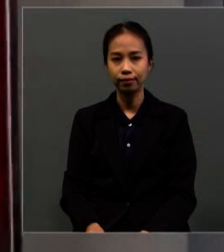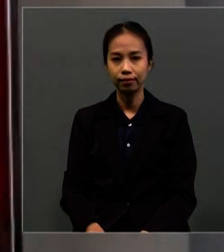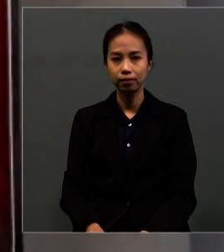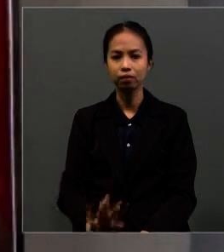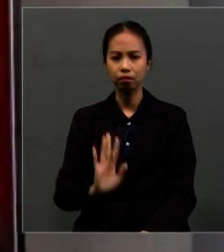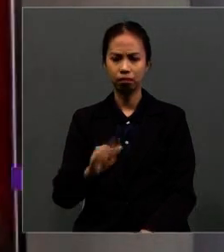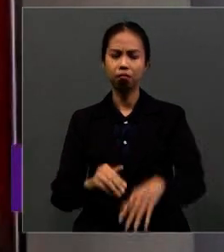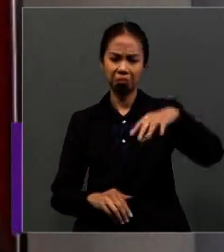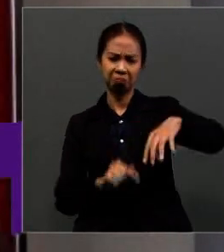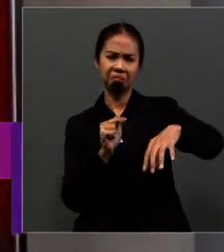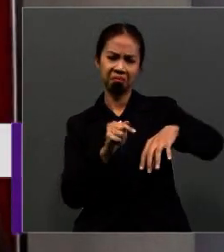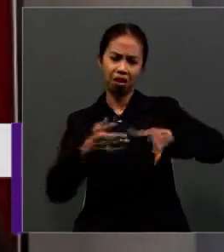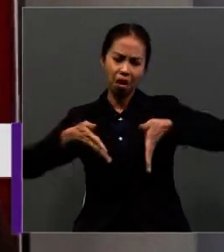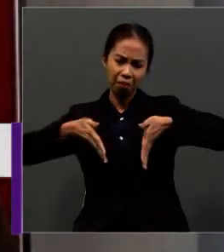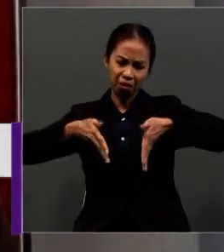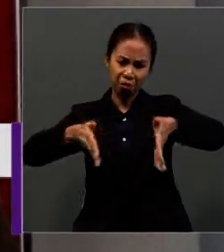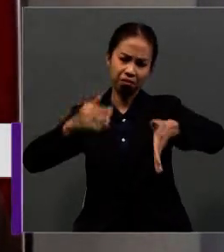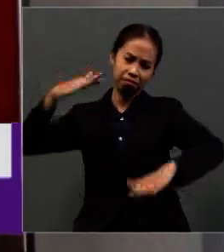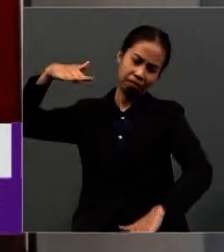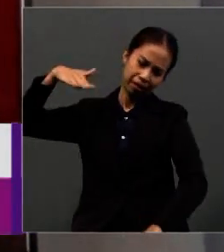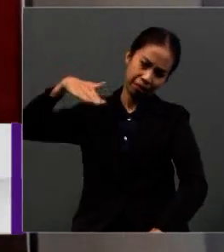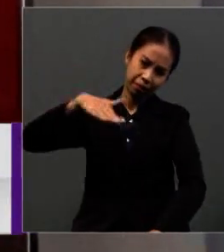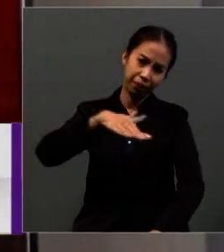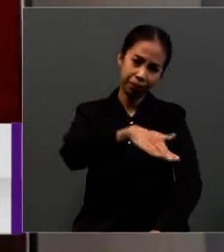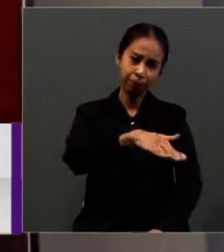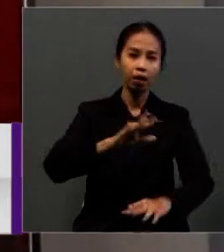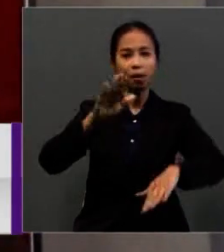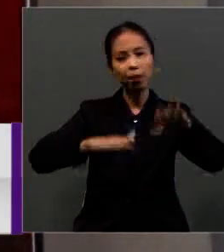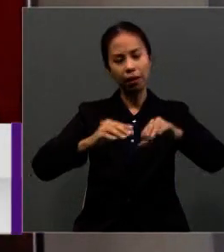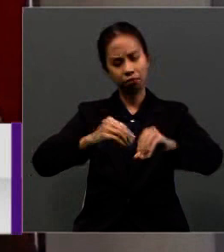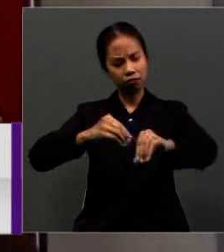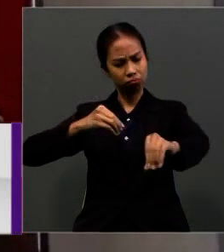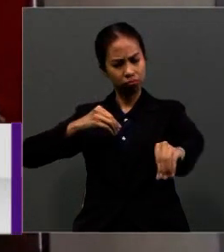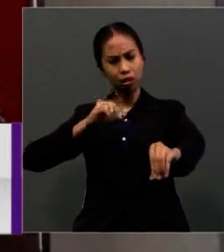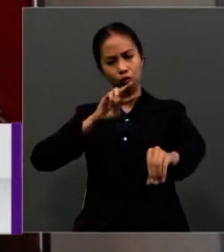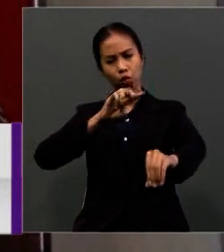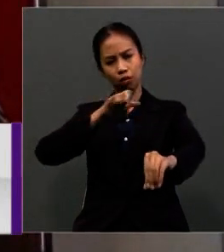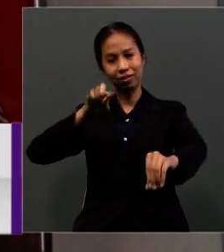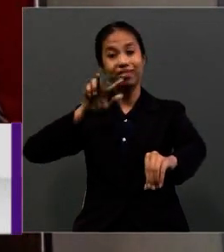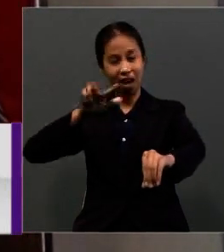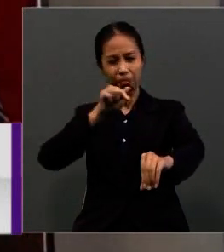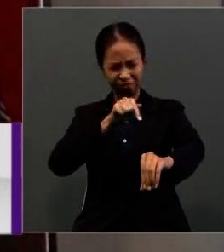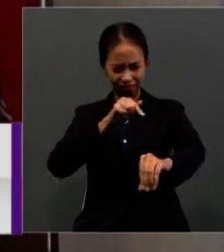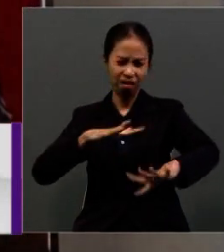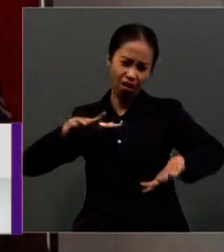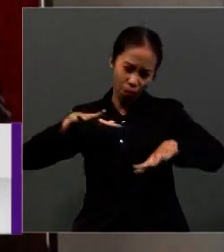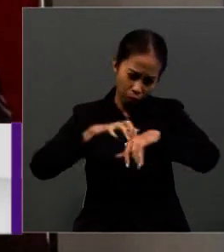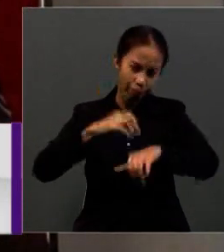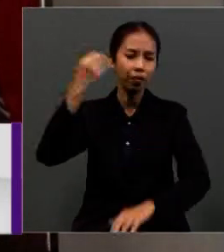บริเวณดังกล่าวเป็นทางลาดลงซึ่งมีระยะทางประมาณ 2-3 กิโลเมตรและเกิดอุบัติเหตุขึ้นบ่อยครั้งนะ